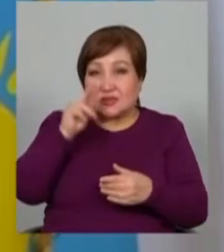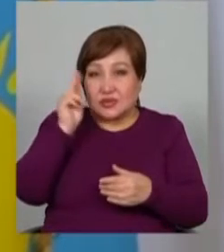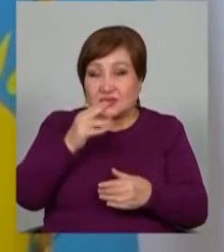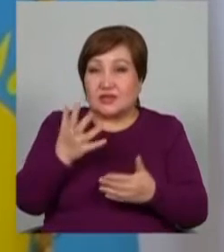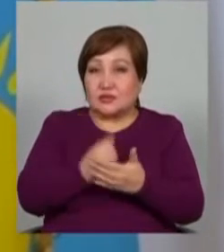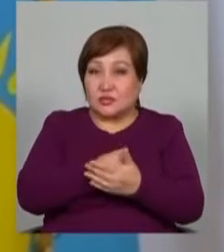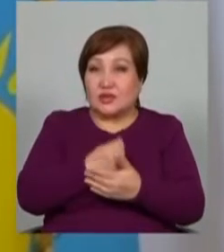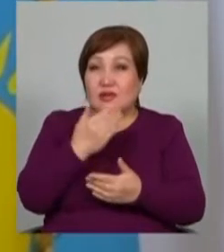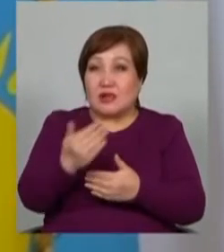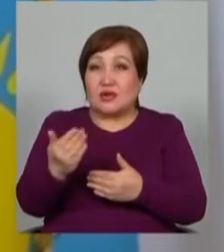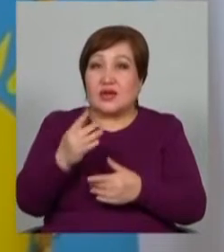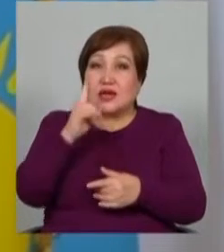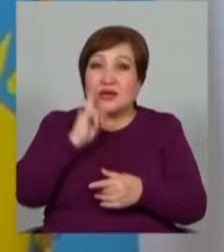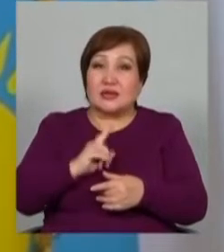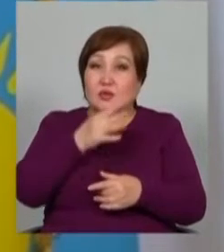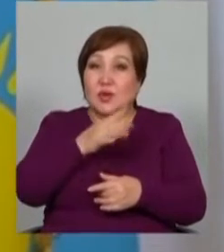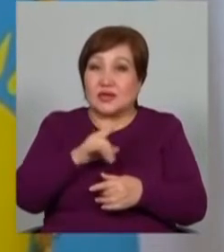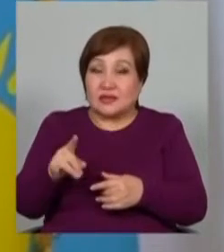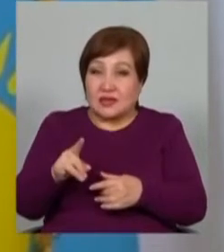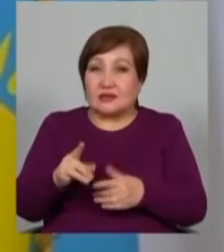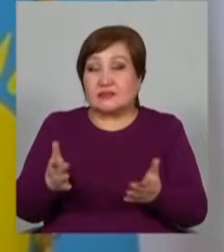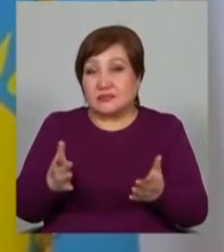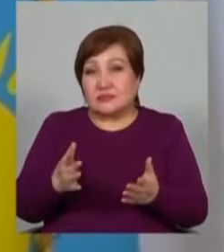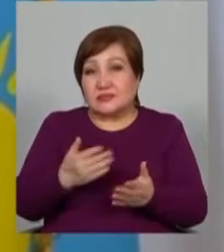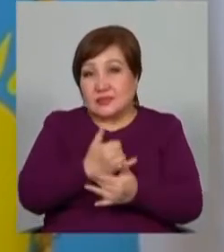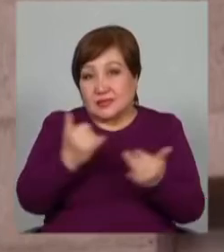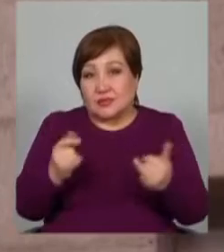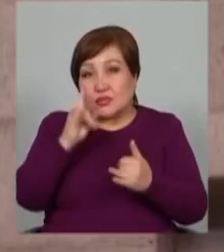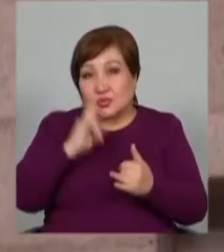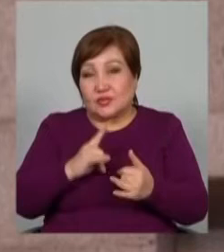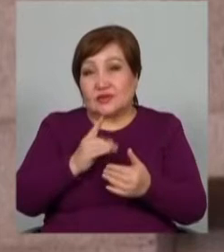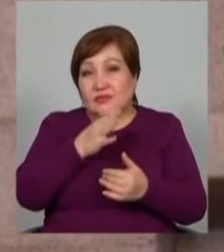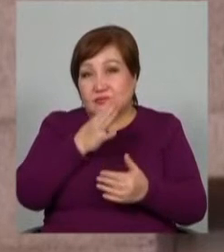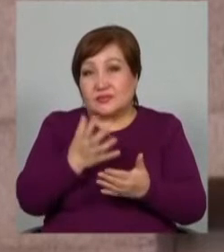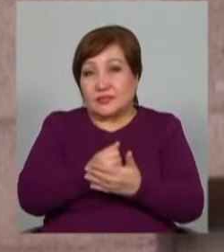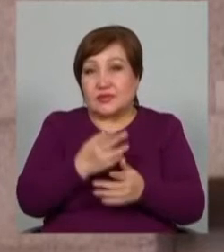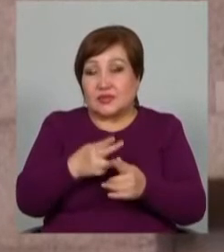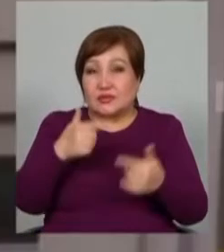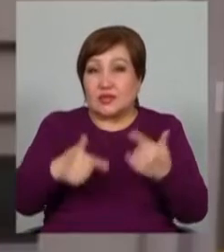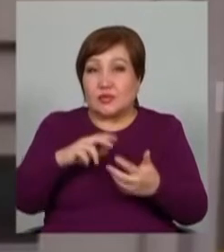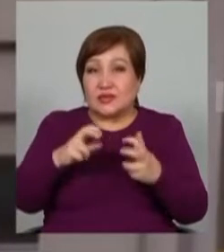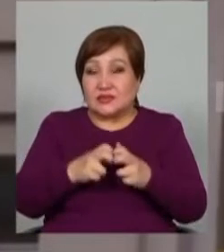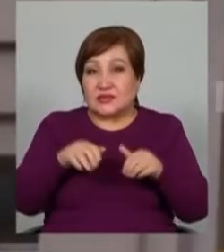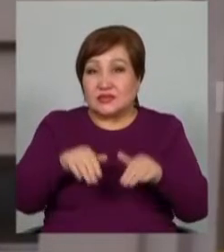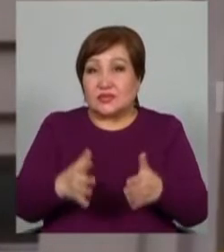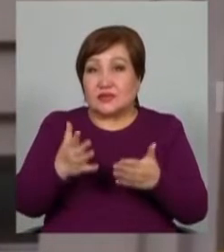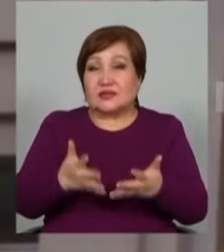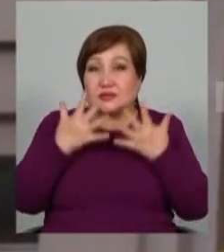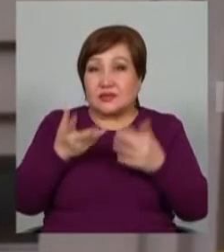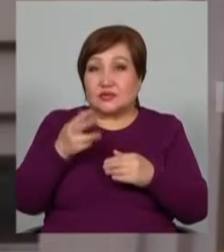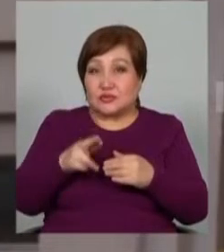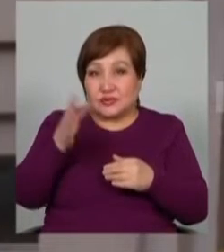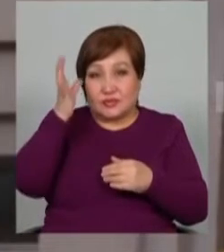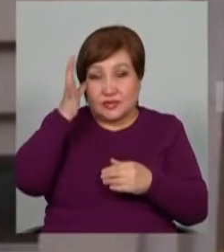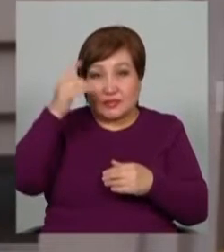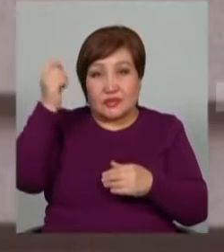дәрістерін алуға, оларға ыңғайлы уақытта ыңғайландырып, жағдайын жасауға тырысып жатырмыз. Даулы мәселенің шешімін анықтау үшін білім және ғылым министрлігіне